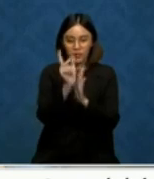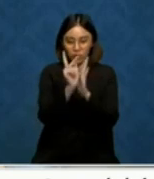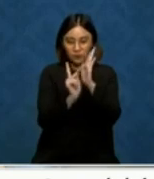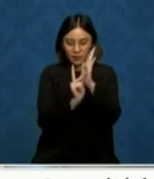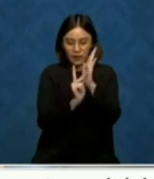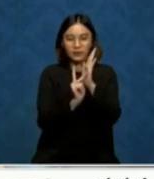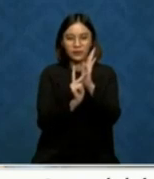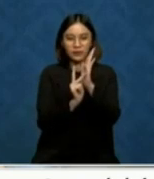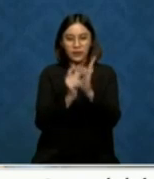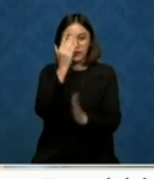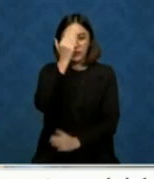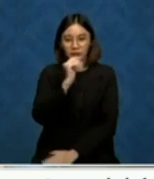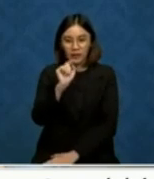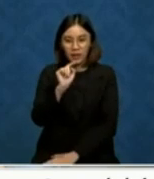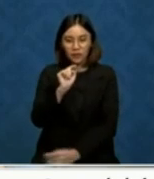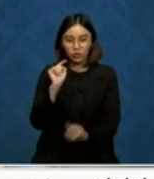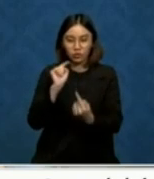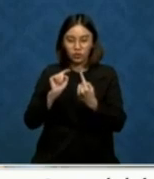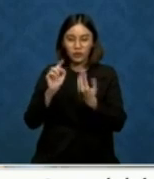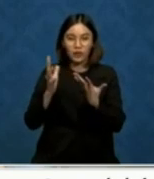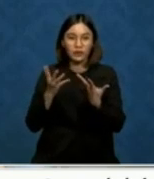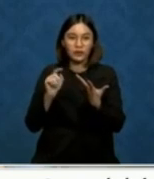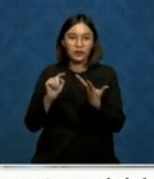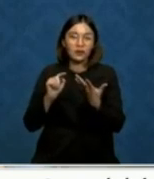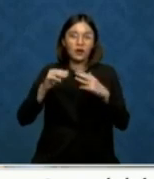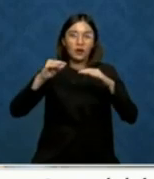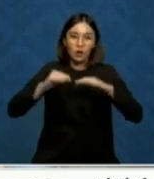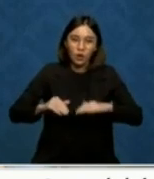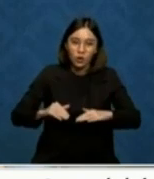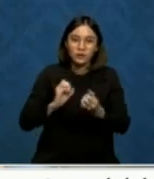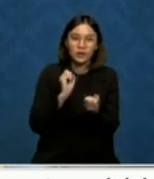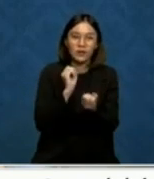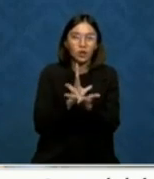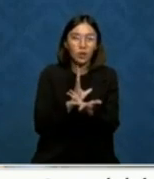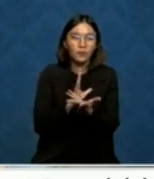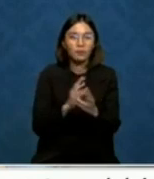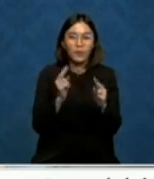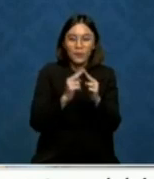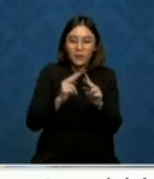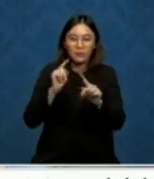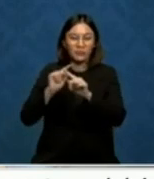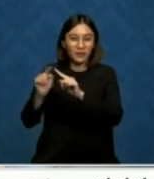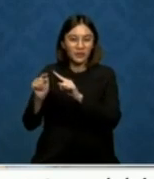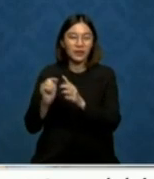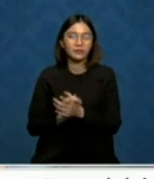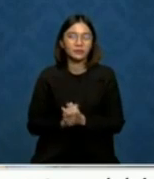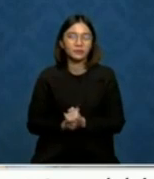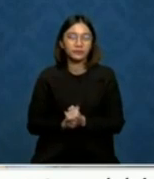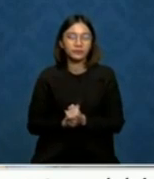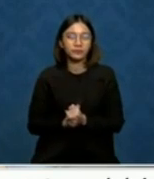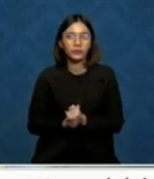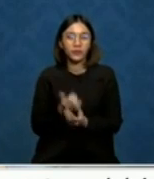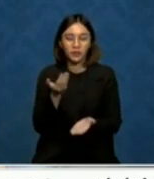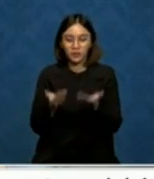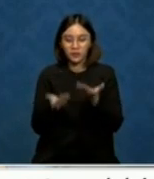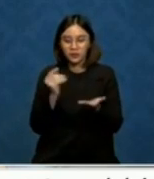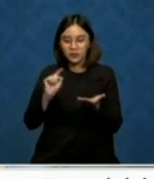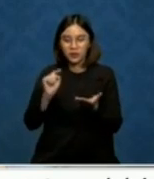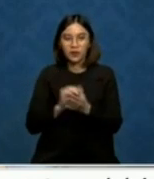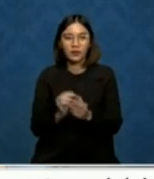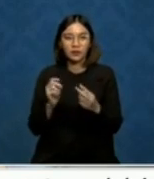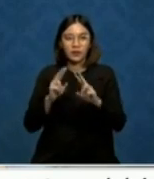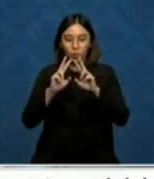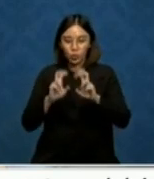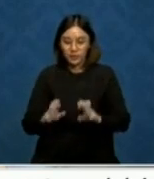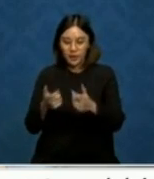ายนะครับเพื่อลดนะครับการก่ออาชญากรรมนะครับในการคุกคามทางเพศหรือแม้กระทั่งนะครับงานวิ